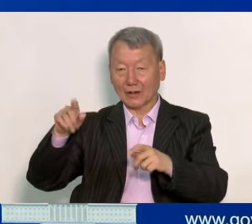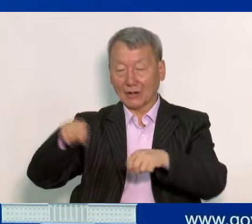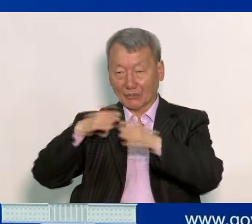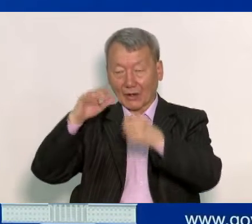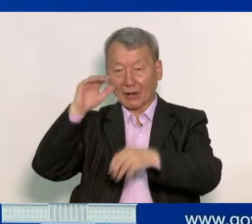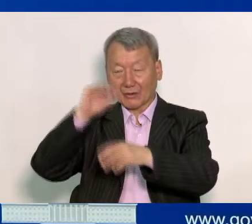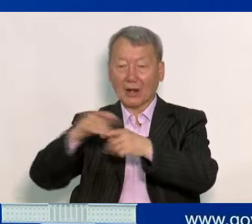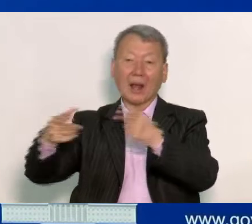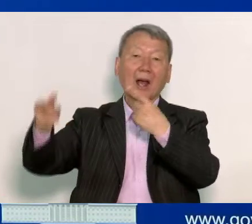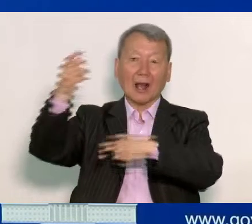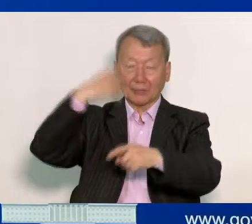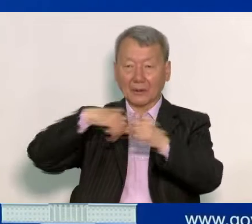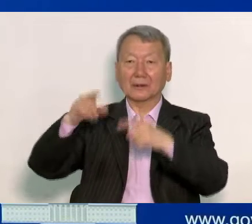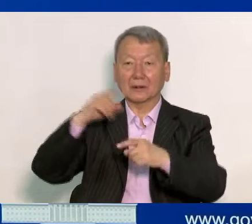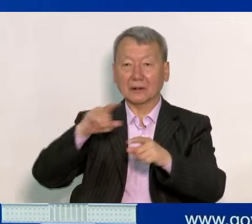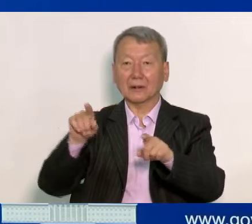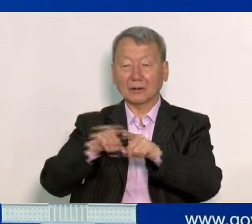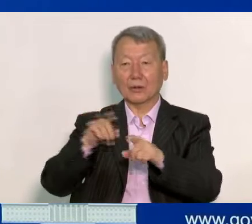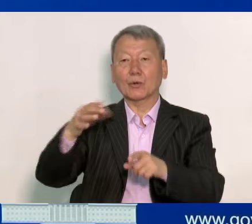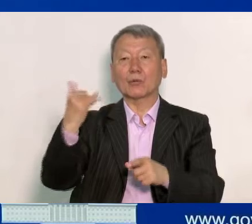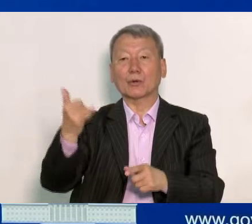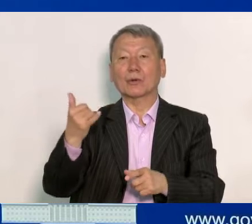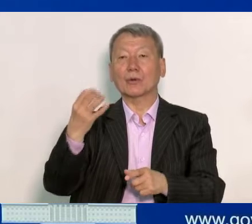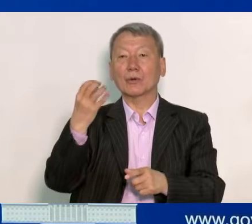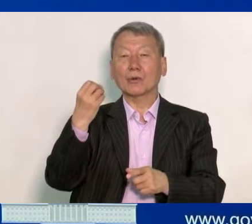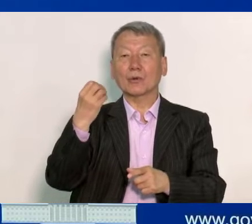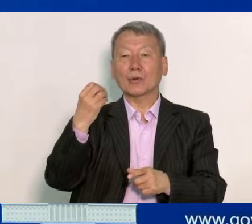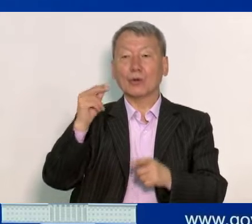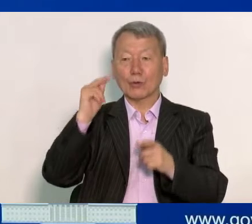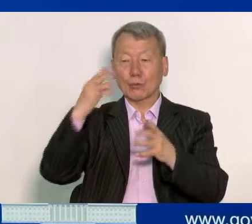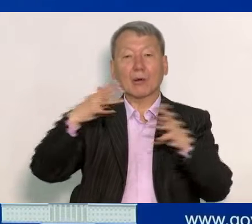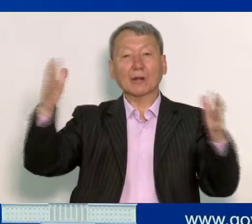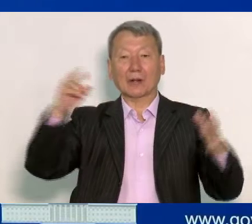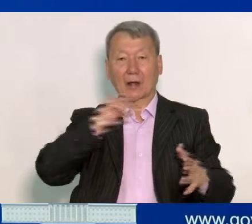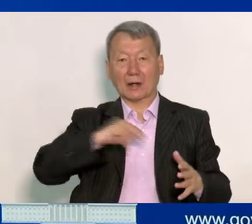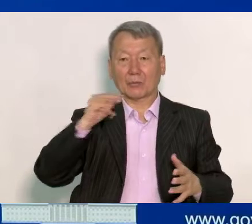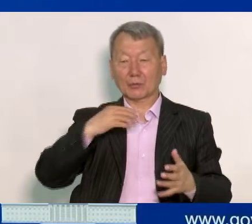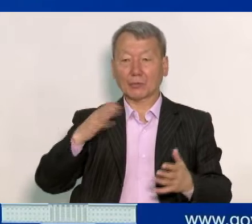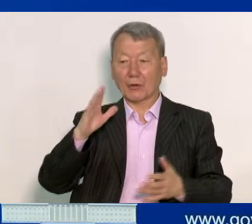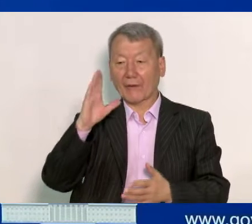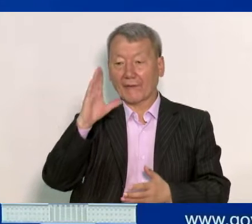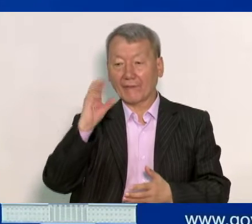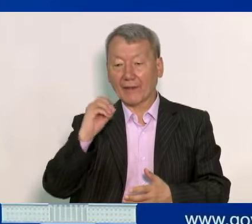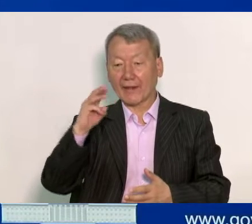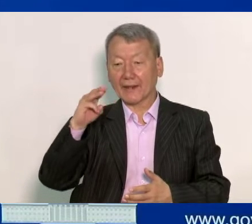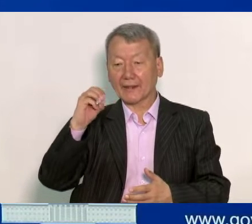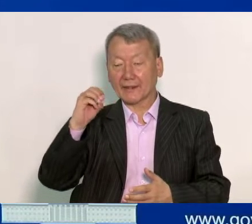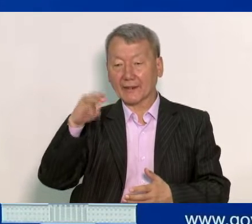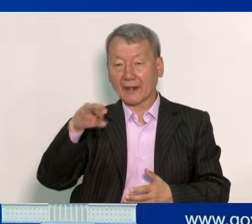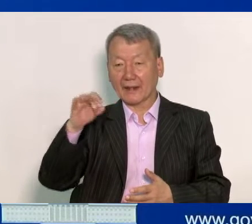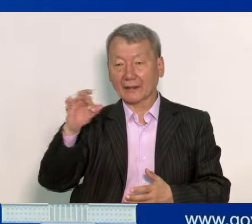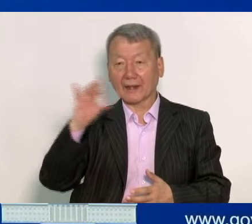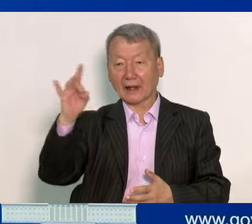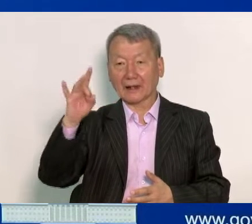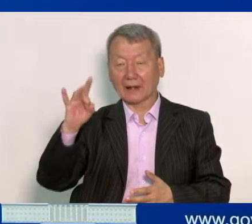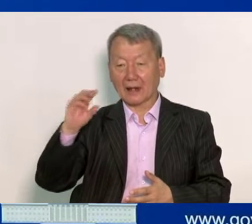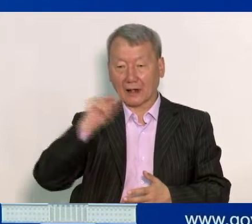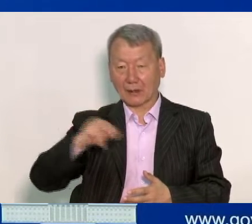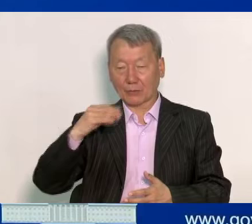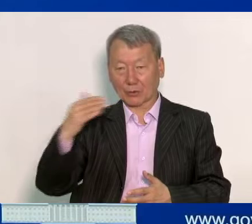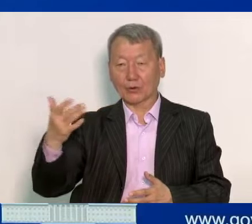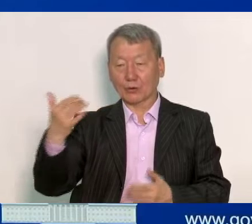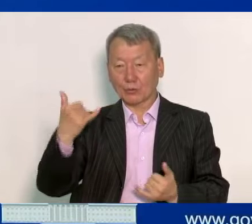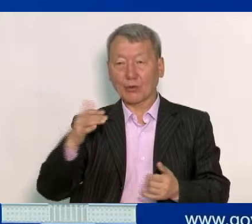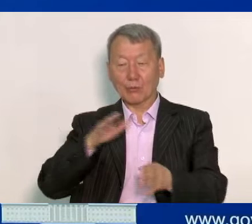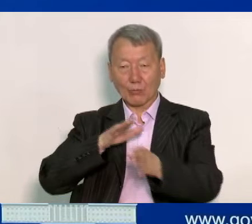катталып, булар кайра кайтарылган да. Анан ушул жагынан дагы чоң жумуш бул биздин ветеринардык адистер. Ушуну биз өзүбүз мойнубузга алып, ушул жагын